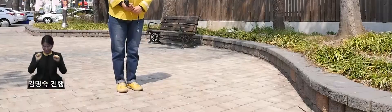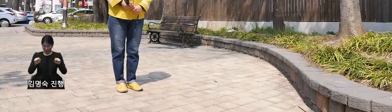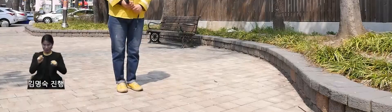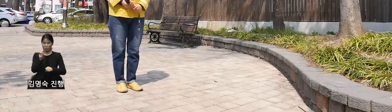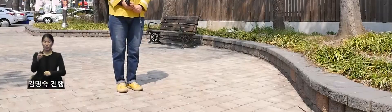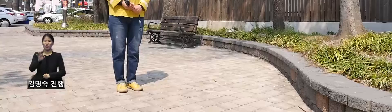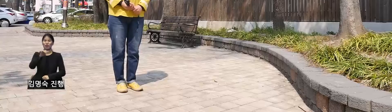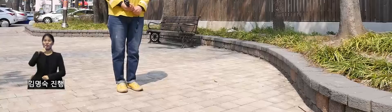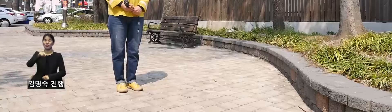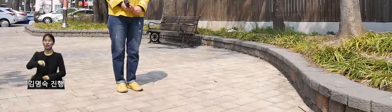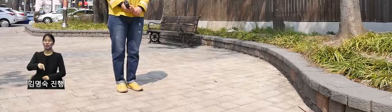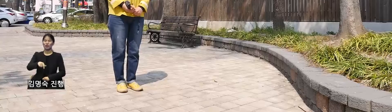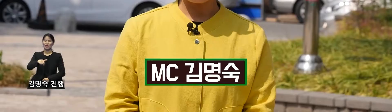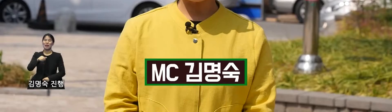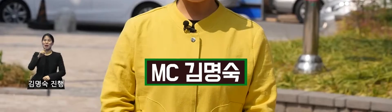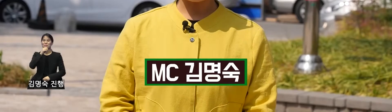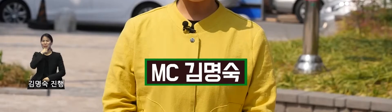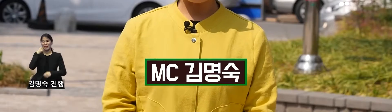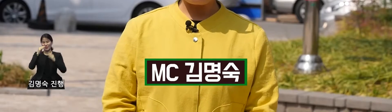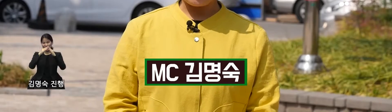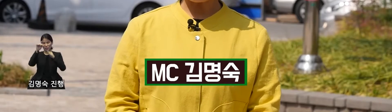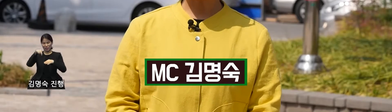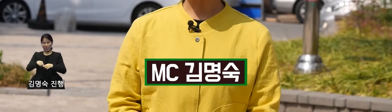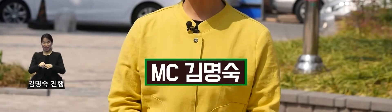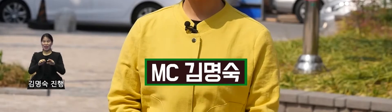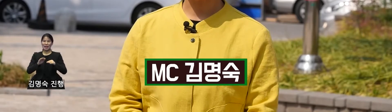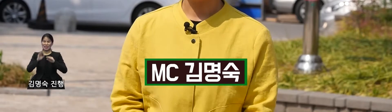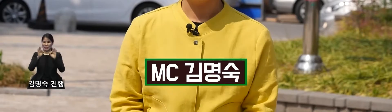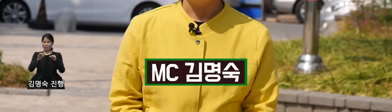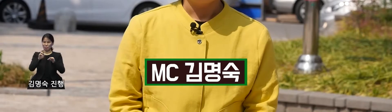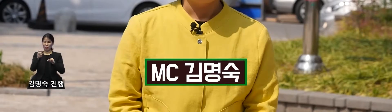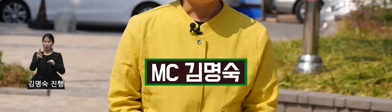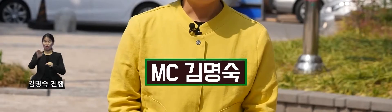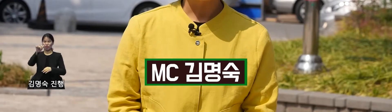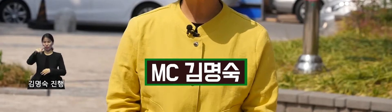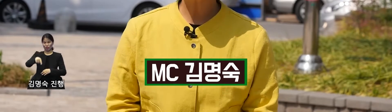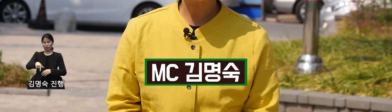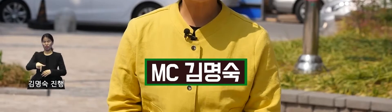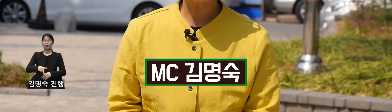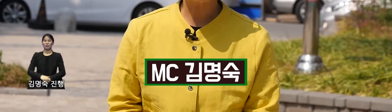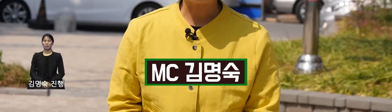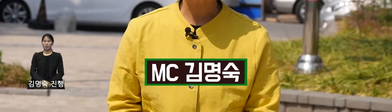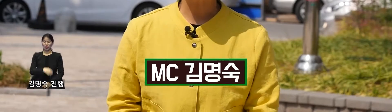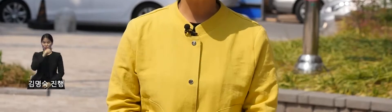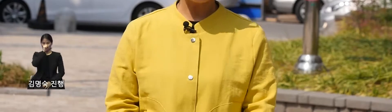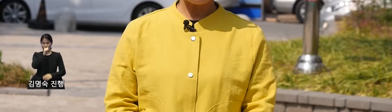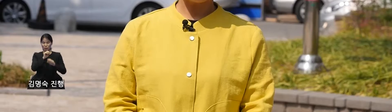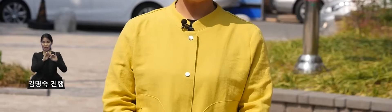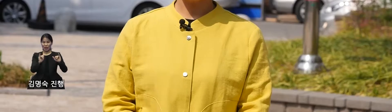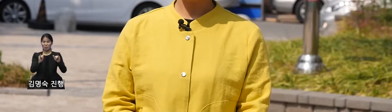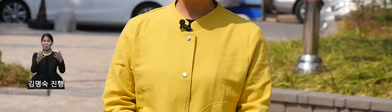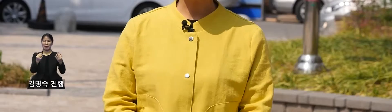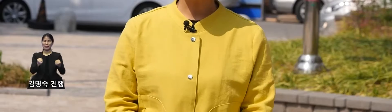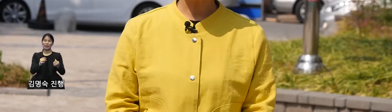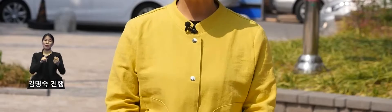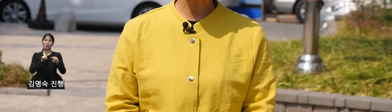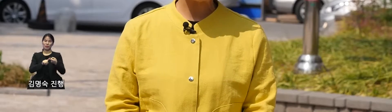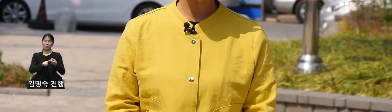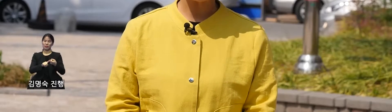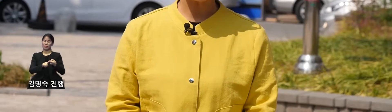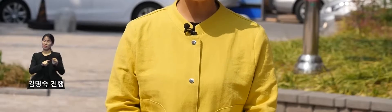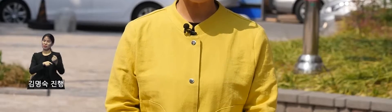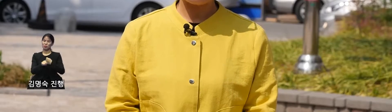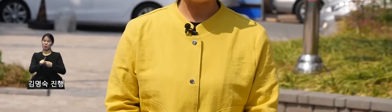안녕하세요. 명숙이의 맛집 천하 진행의 김명숙입니다. 좋은 사람이 많다는 거는